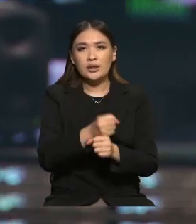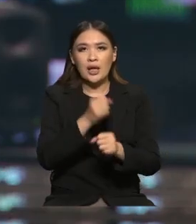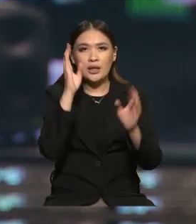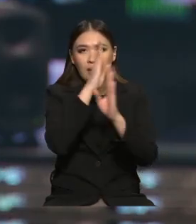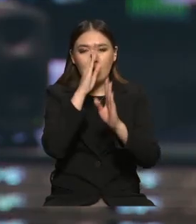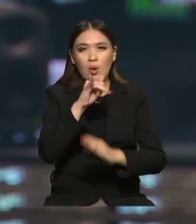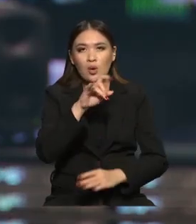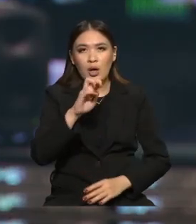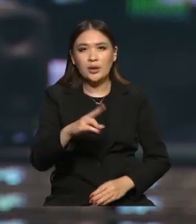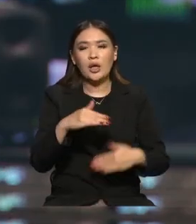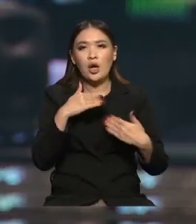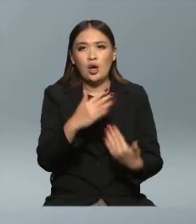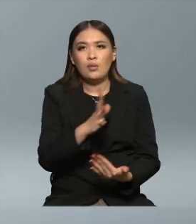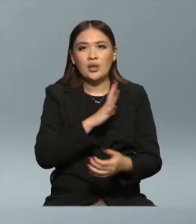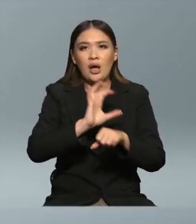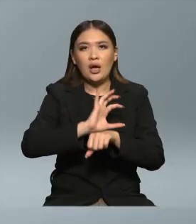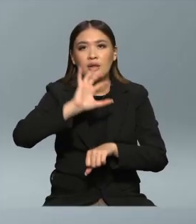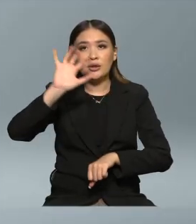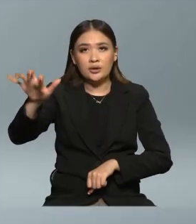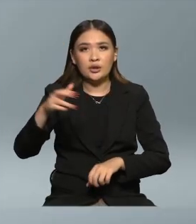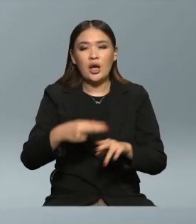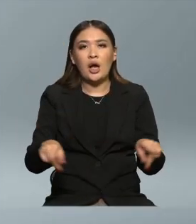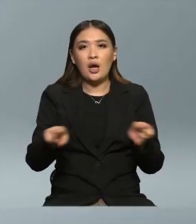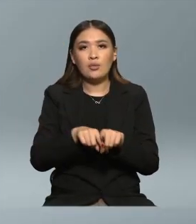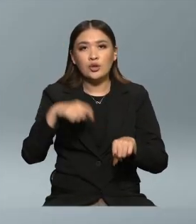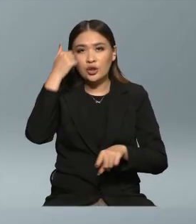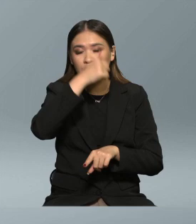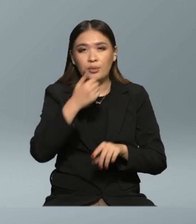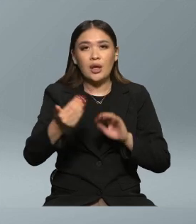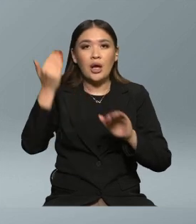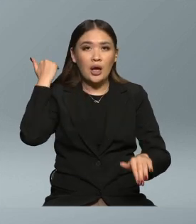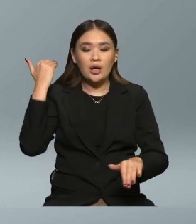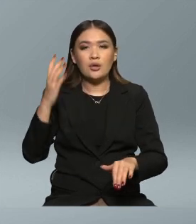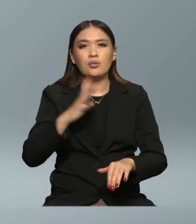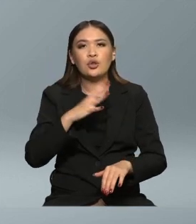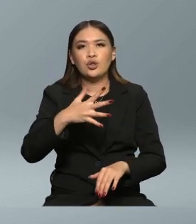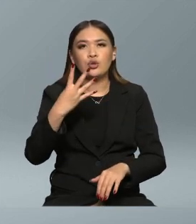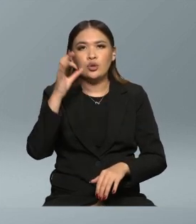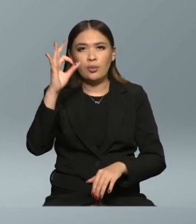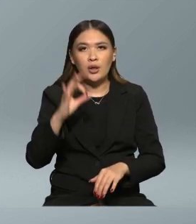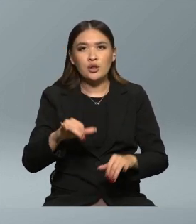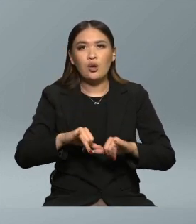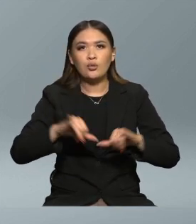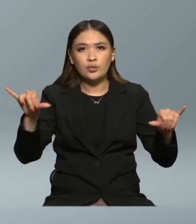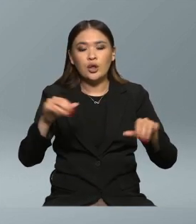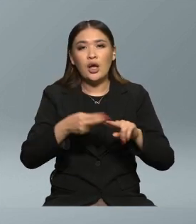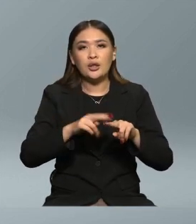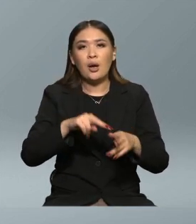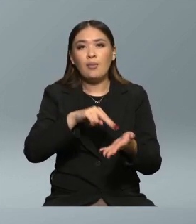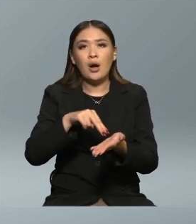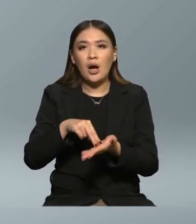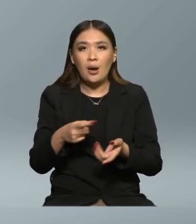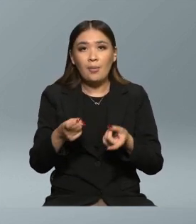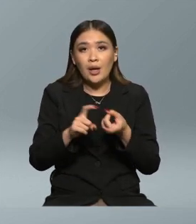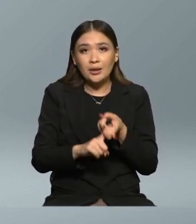уран экспорттады. Бұл өткен жылдың дәл осы кезеңмен салыстырғанда 54%-ға көп. Айта кетейік, өсім тек бағаға байланысты,